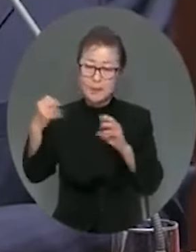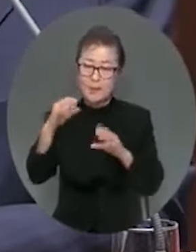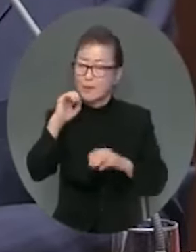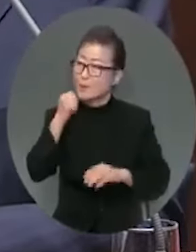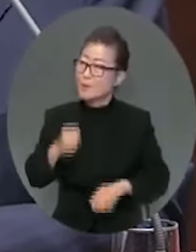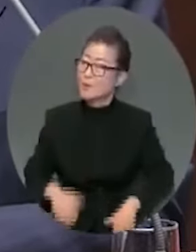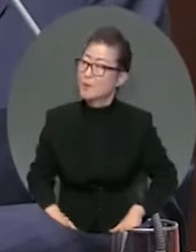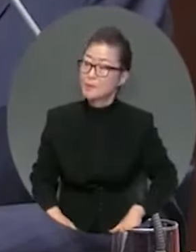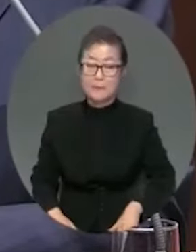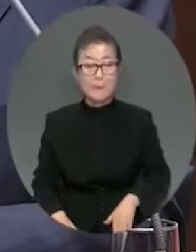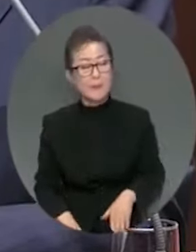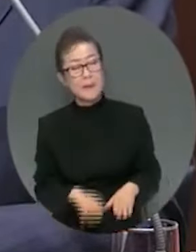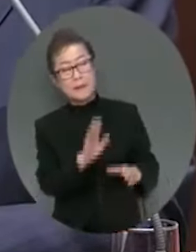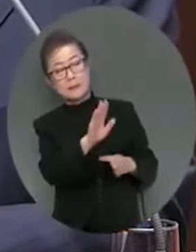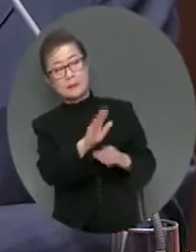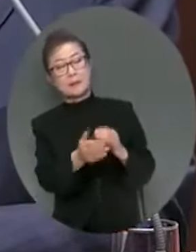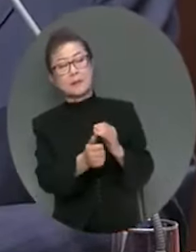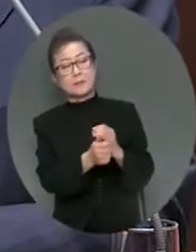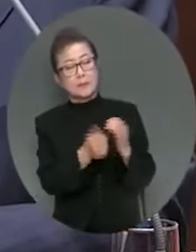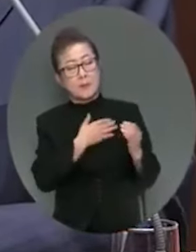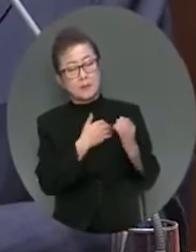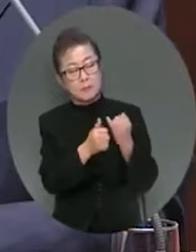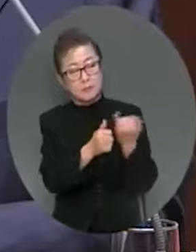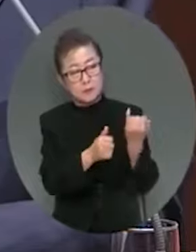자, 장인이